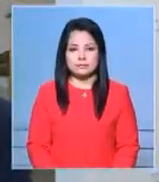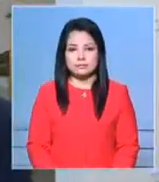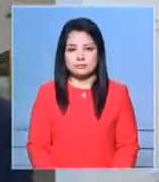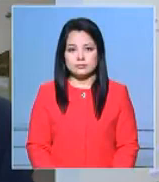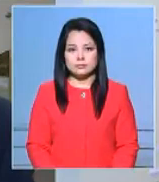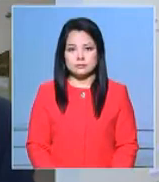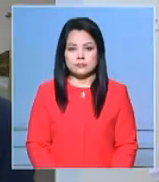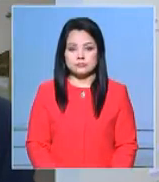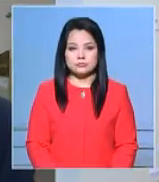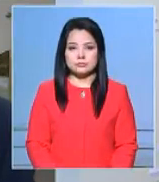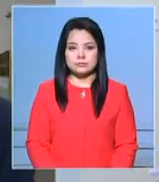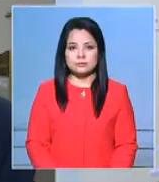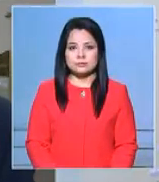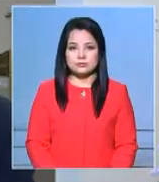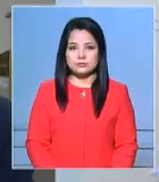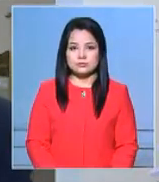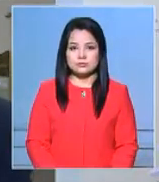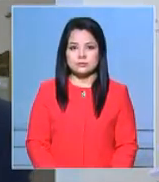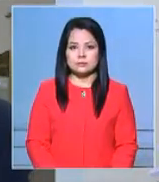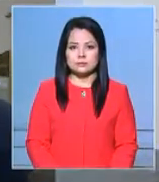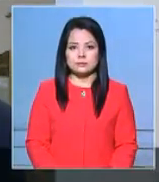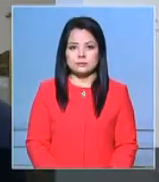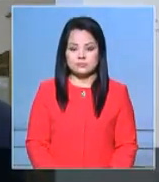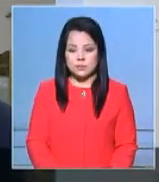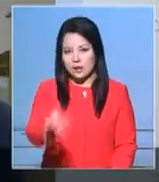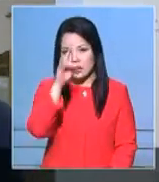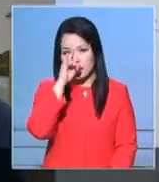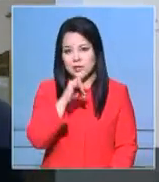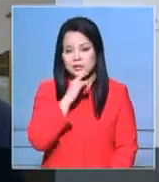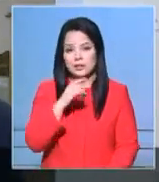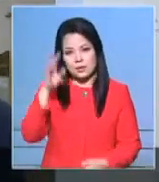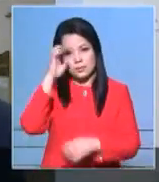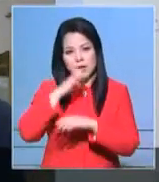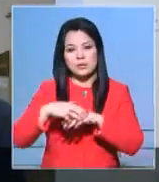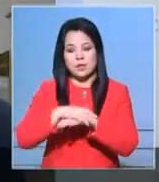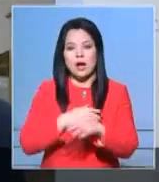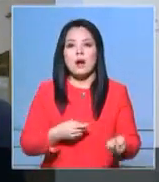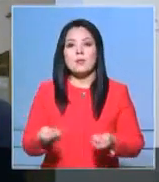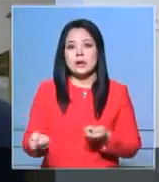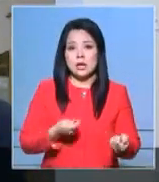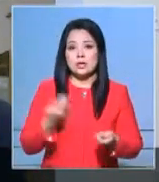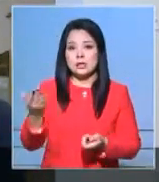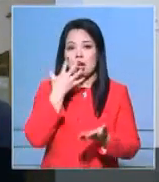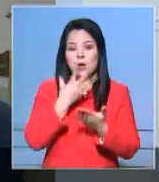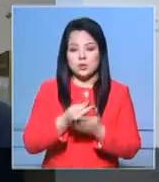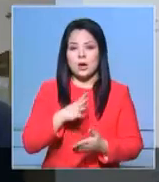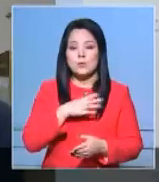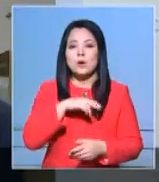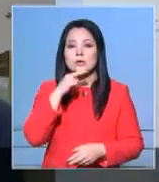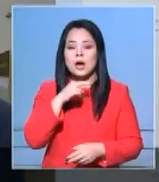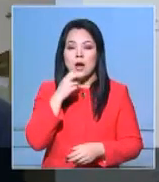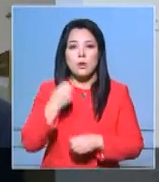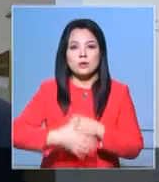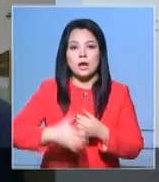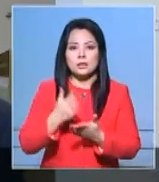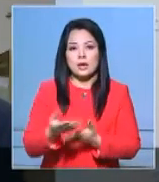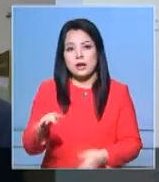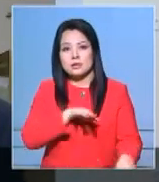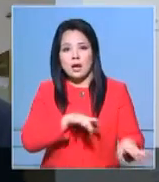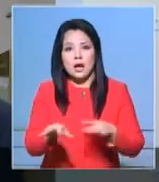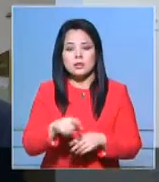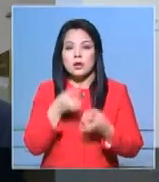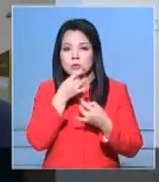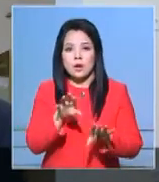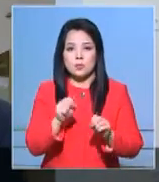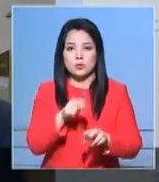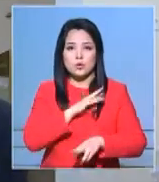Направленные на консолидацию власти. Қазақстандағы мемлекеттік басқаруды нығайтып, ортақ іске жұмылдыруға бағытталған кез келген қадамды